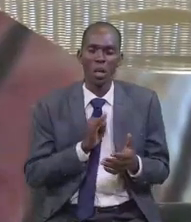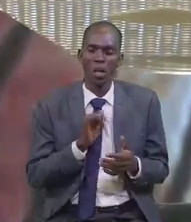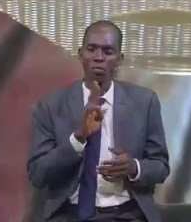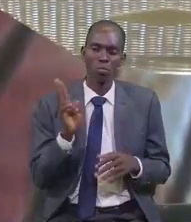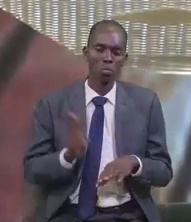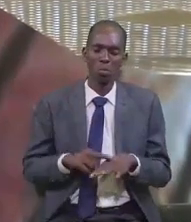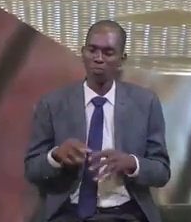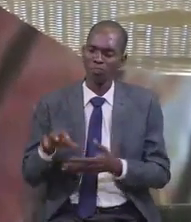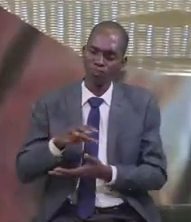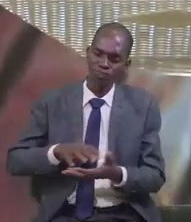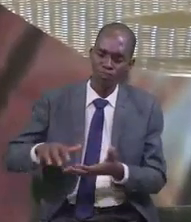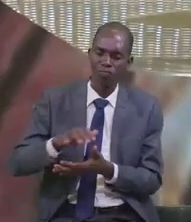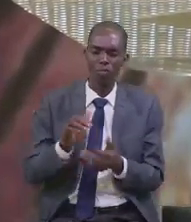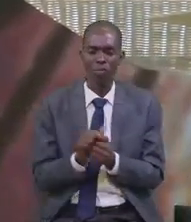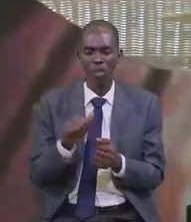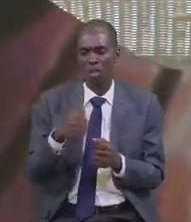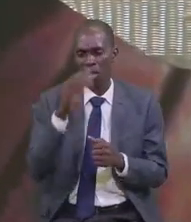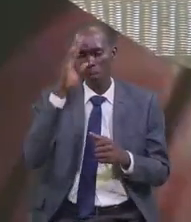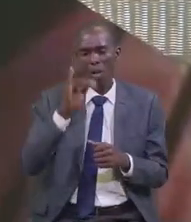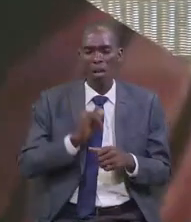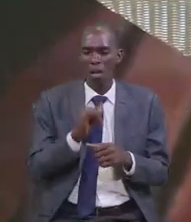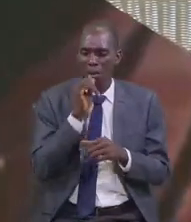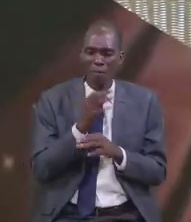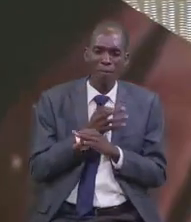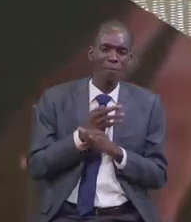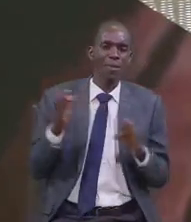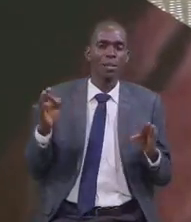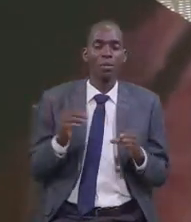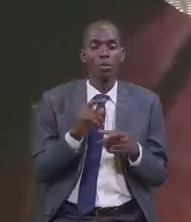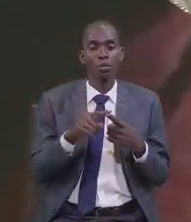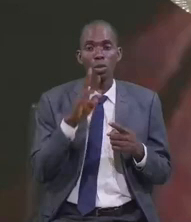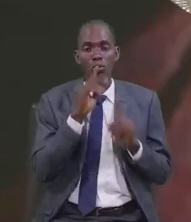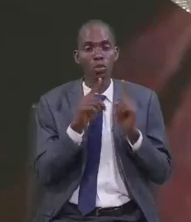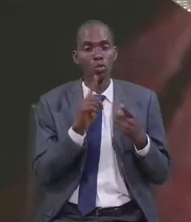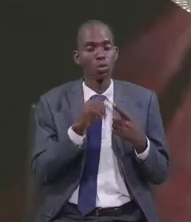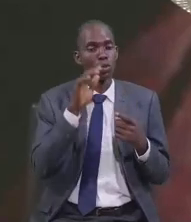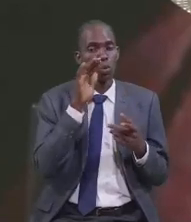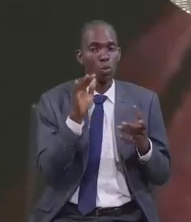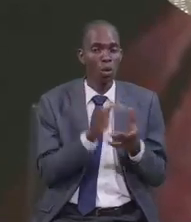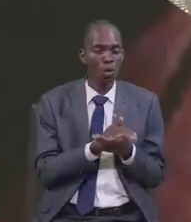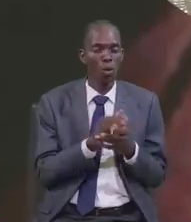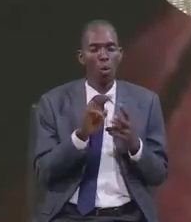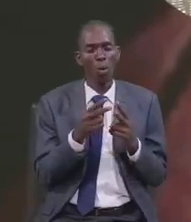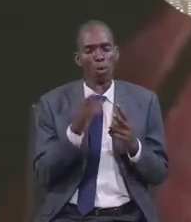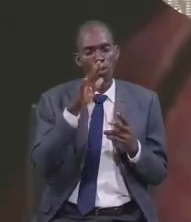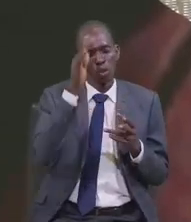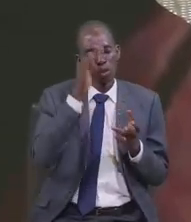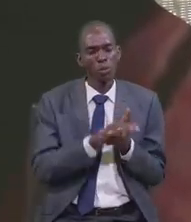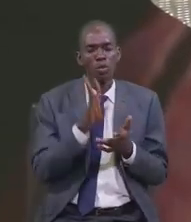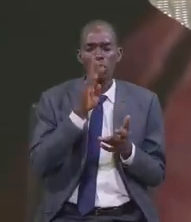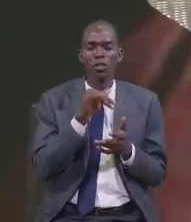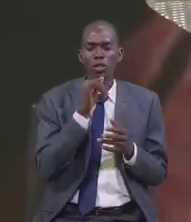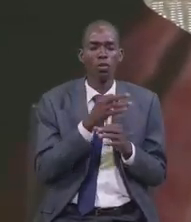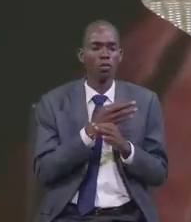si libre que tu parles à ta femme, tu parles à ton mari, tu n'es pas libre et tu mesures